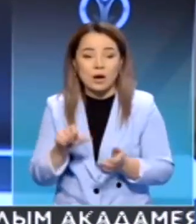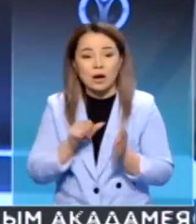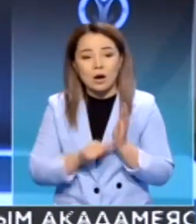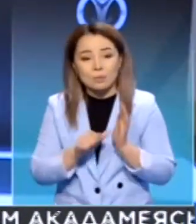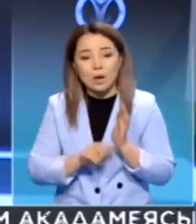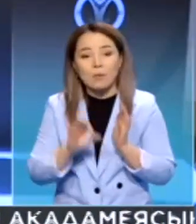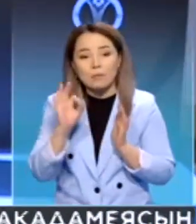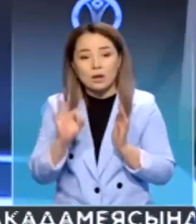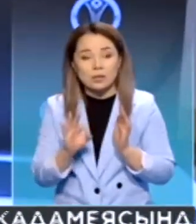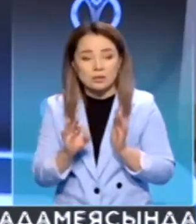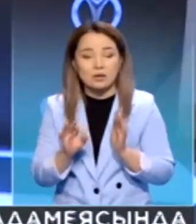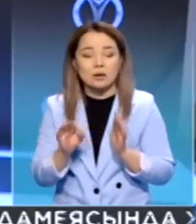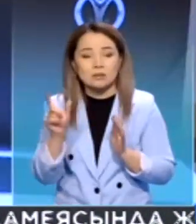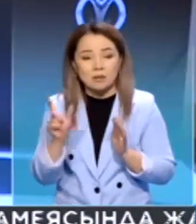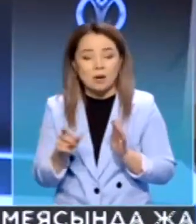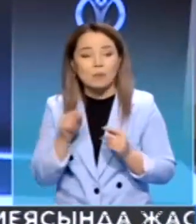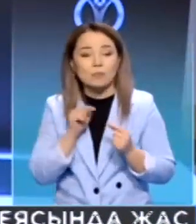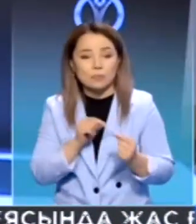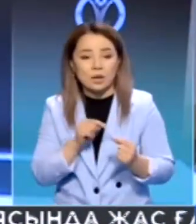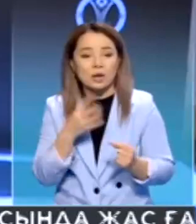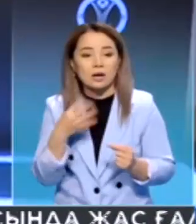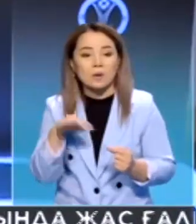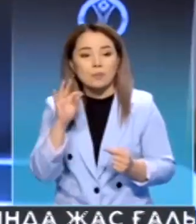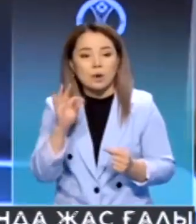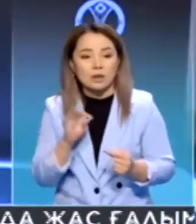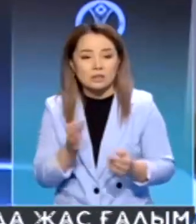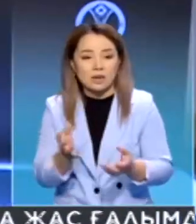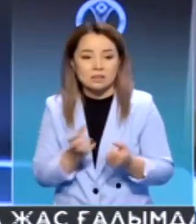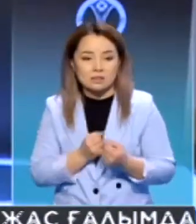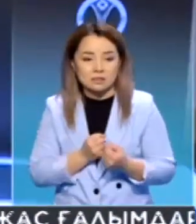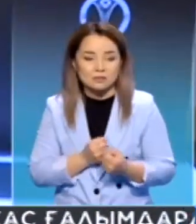оның 60% иемденсе, қарсыласы 40% ие болады.